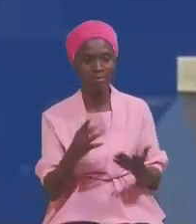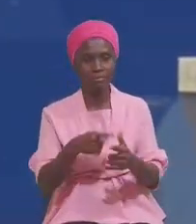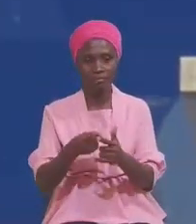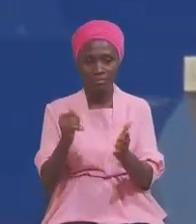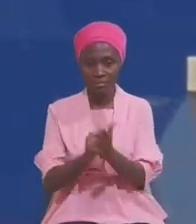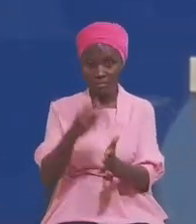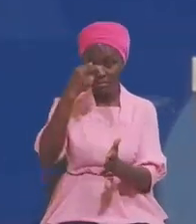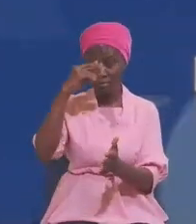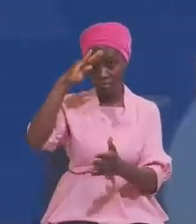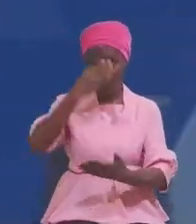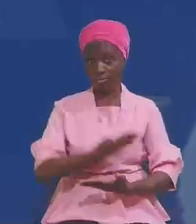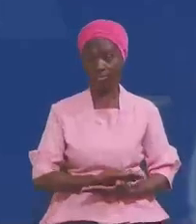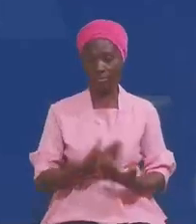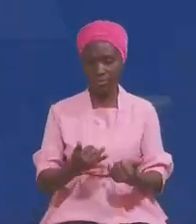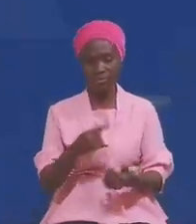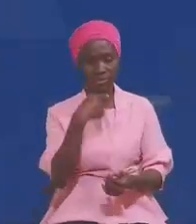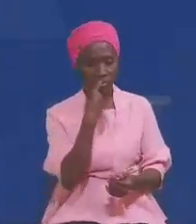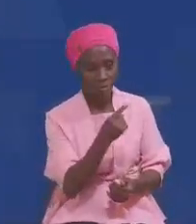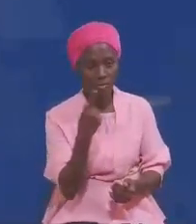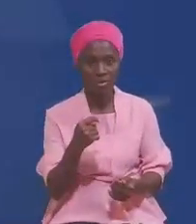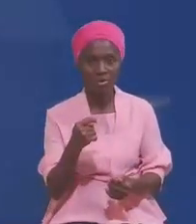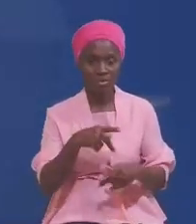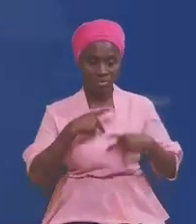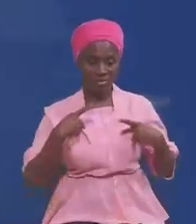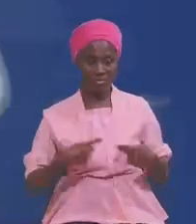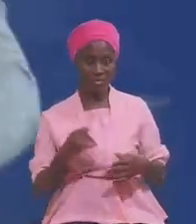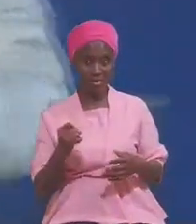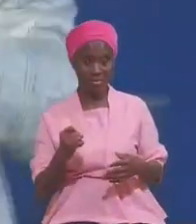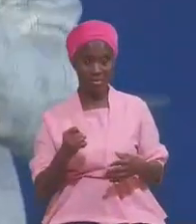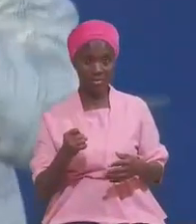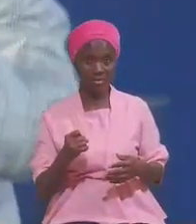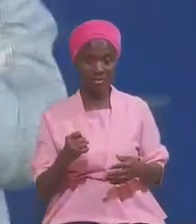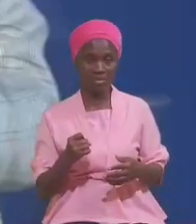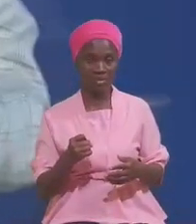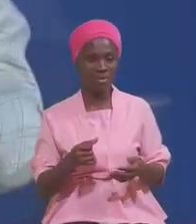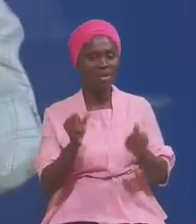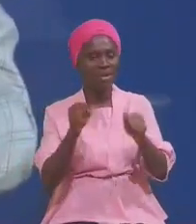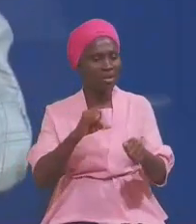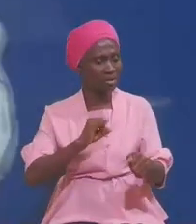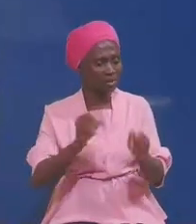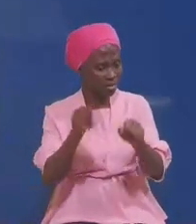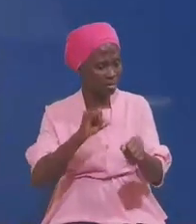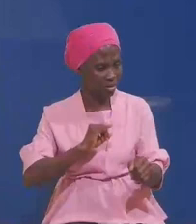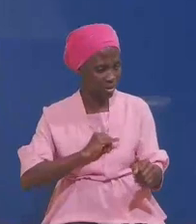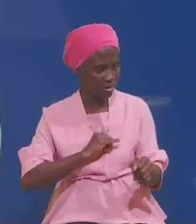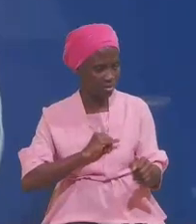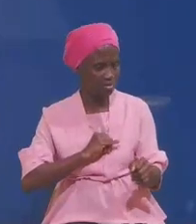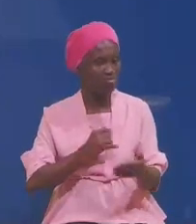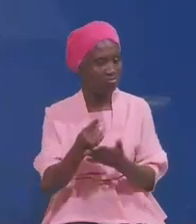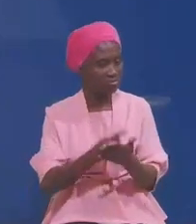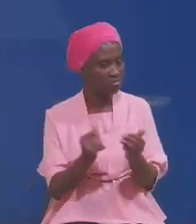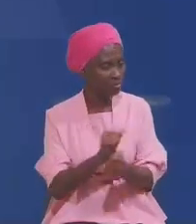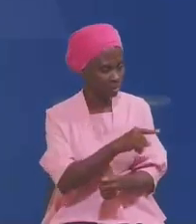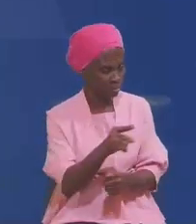aveugle, alors disait aux pharisiens, pourrais-je raisonner avec vous? Nous savons que